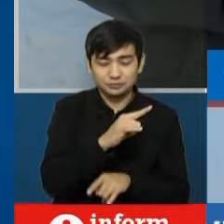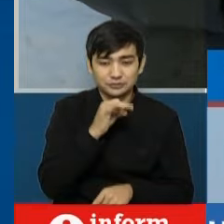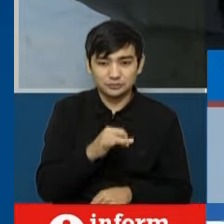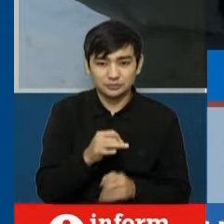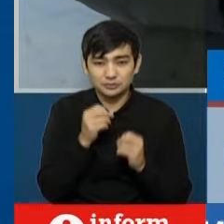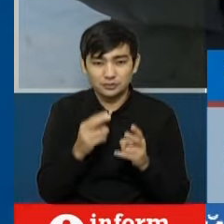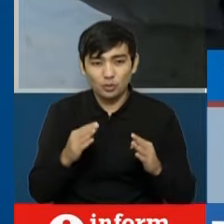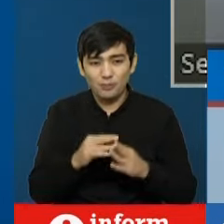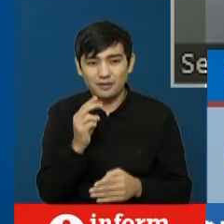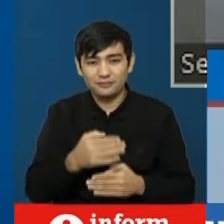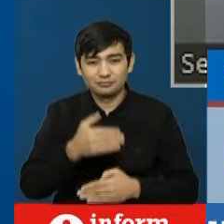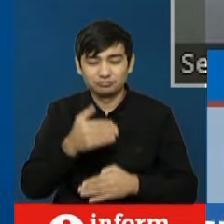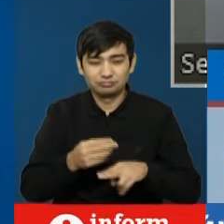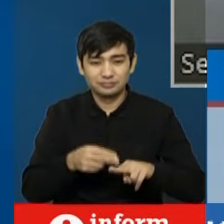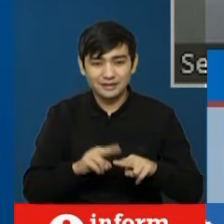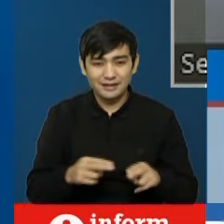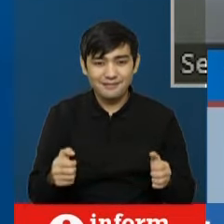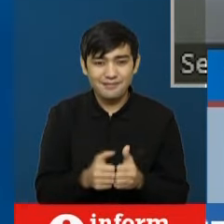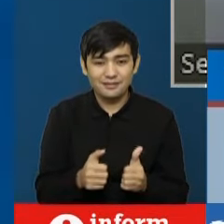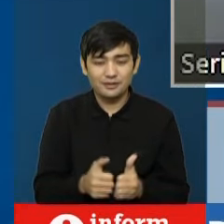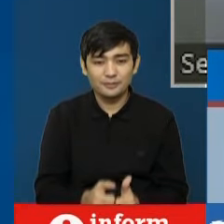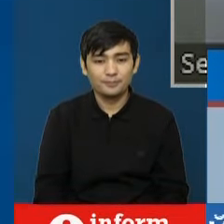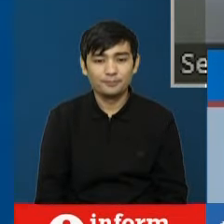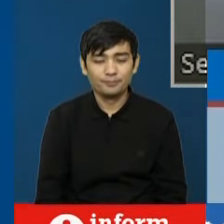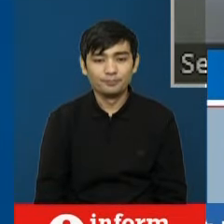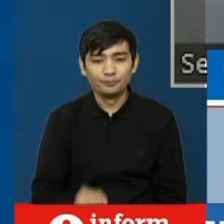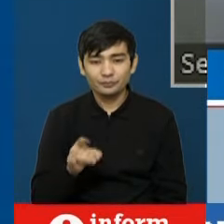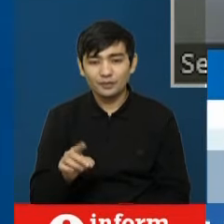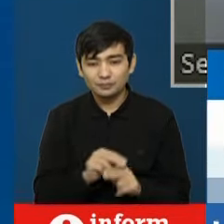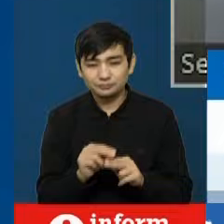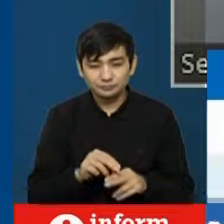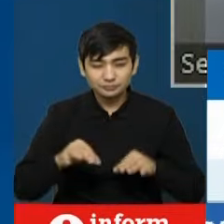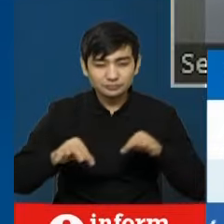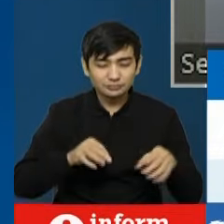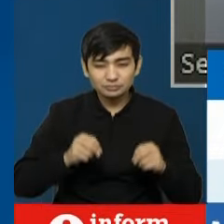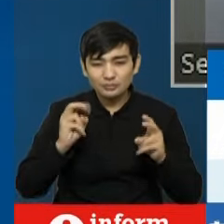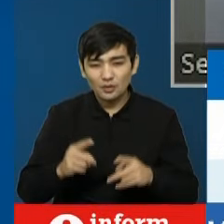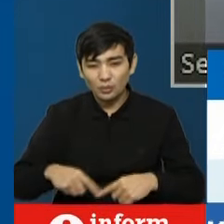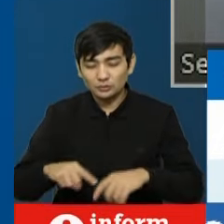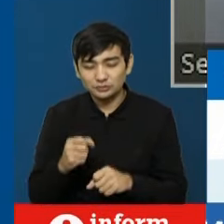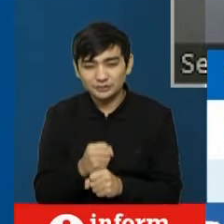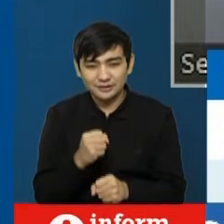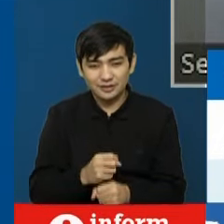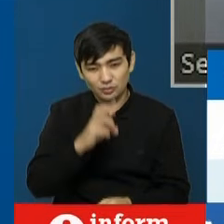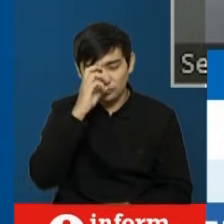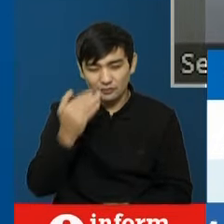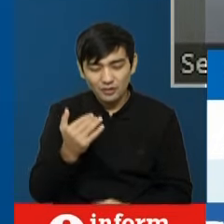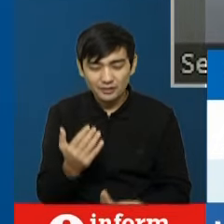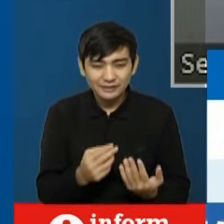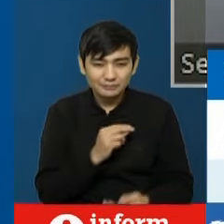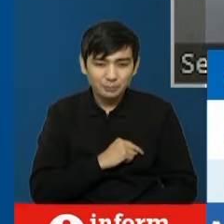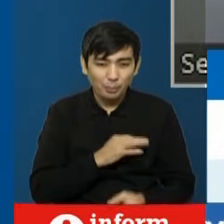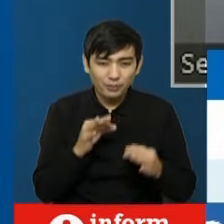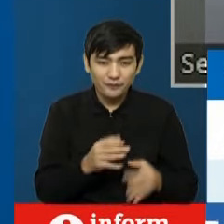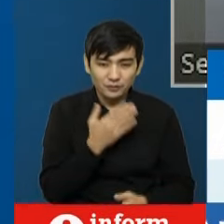крышами многоэтажных домов. Я думаю, что это недоработка и центральных органов, и уполномоченных органов по авиации, и в том